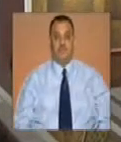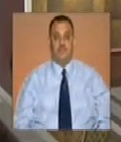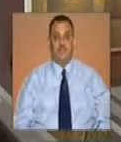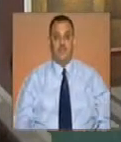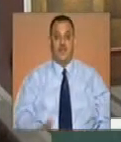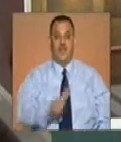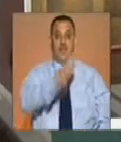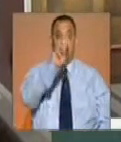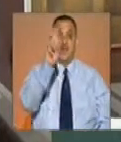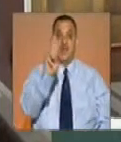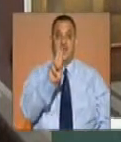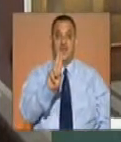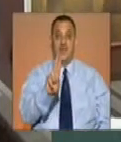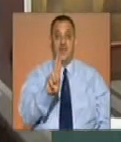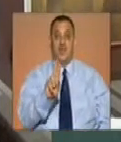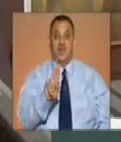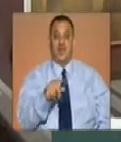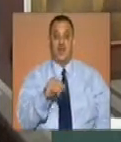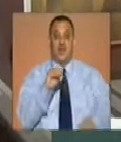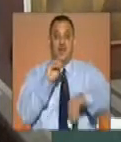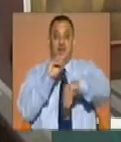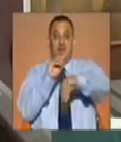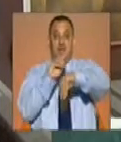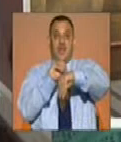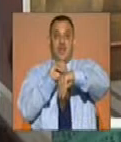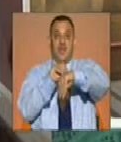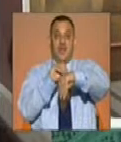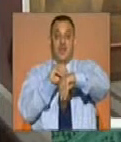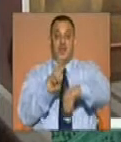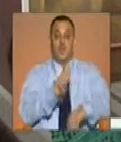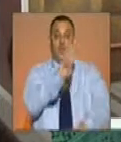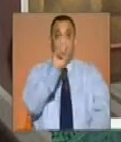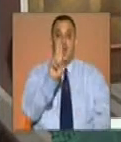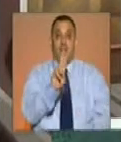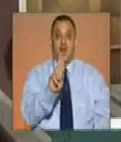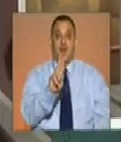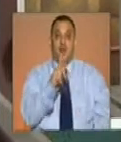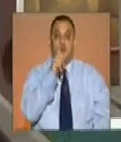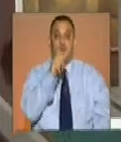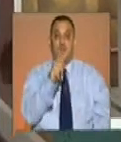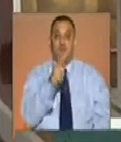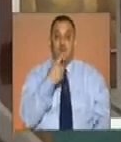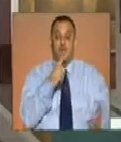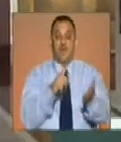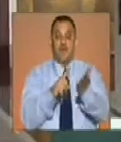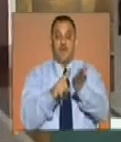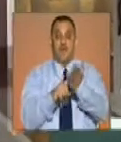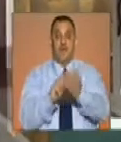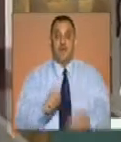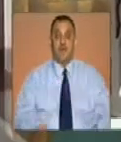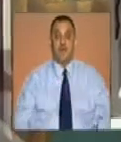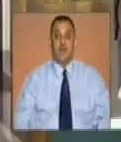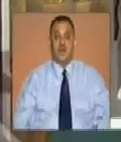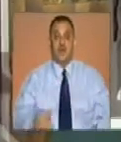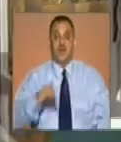الشيخ، نطلب منك أحد السؤال. تفضل. والدة متوفية